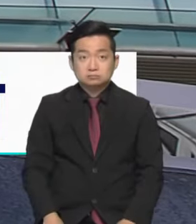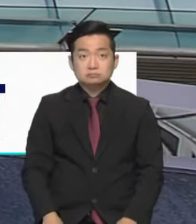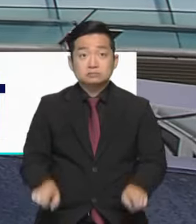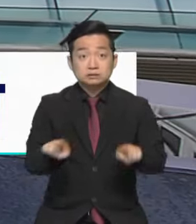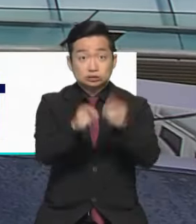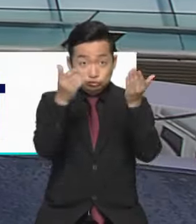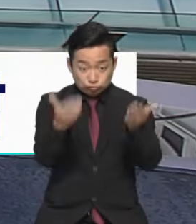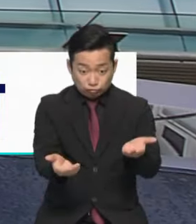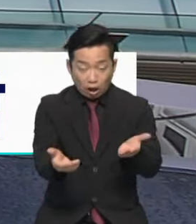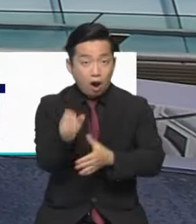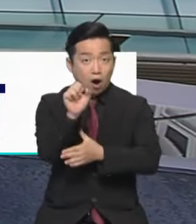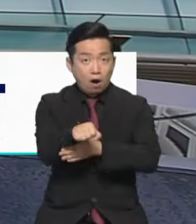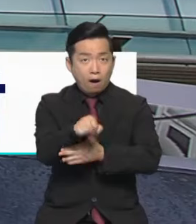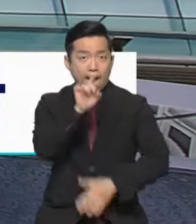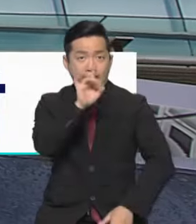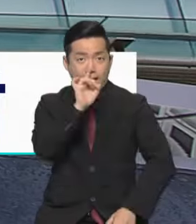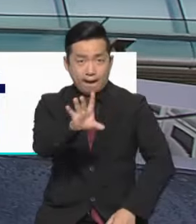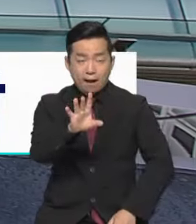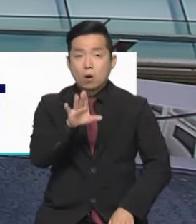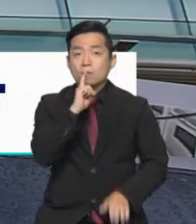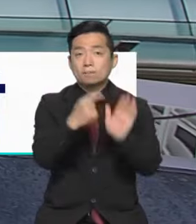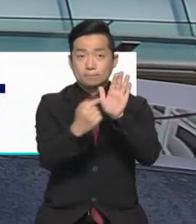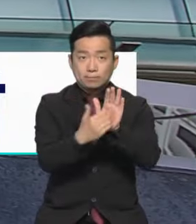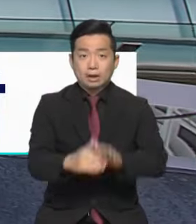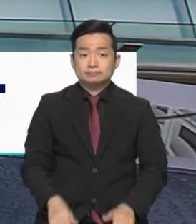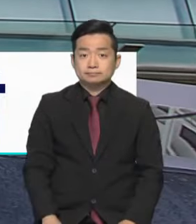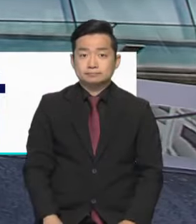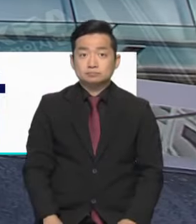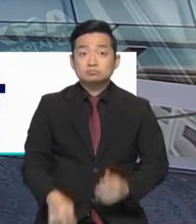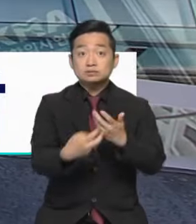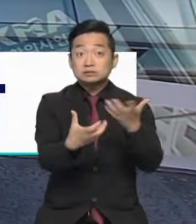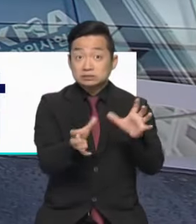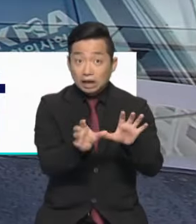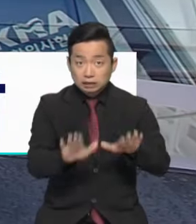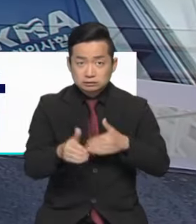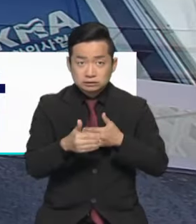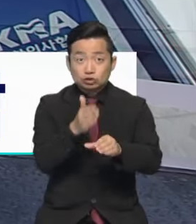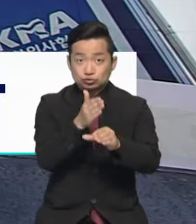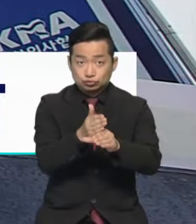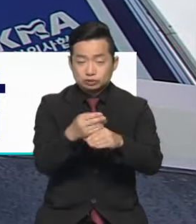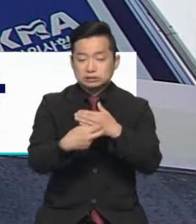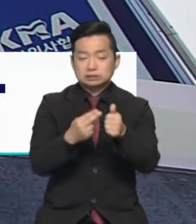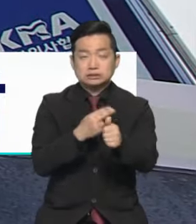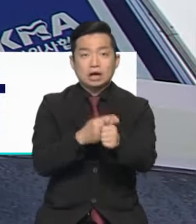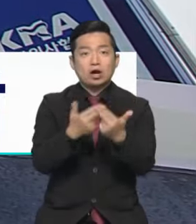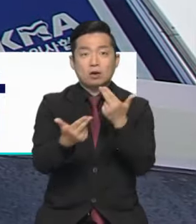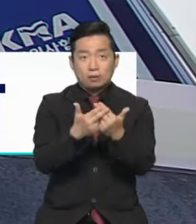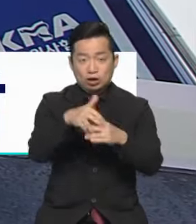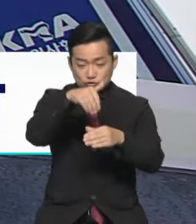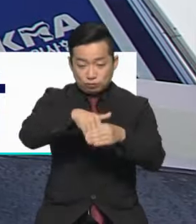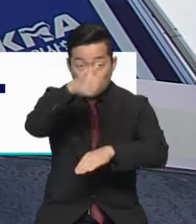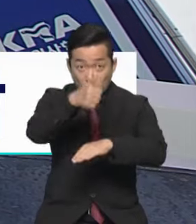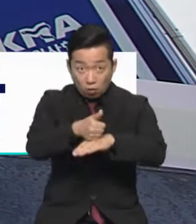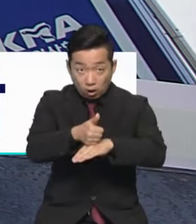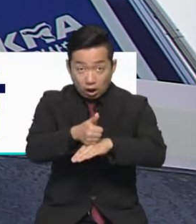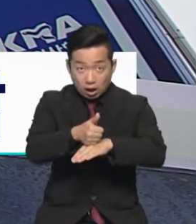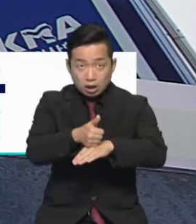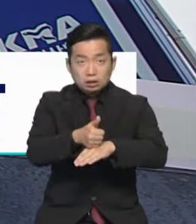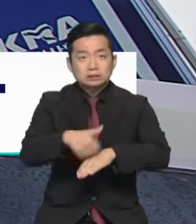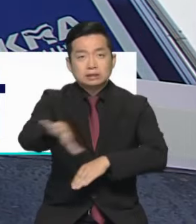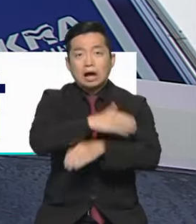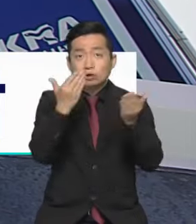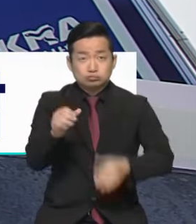집단 휴진을 허가하지 않겠다고 오늘 말했습니다. 의료계는 현재 진행 중인 의사협회 투표 결과에 따라